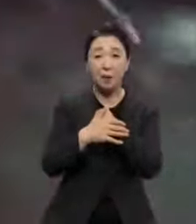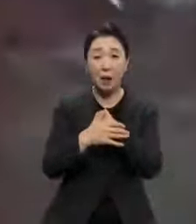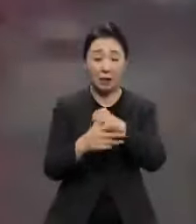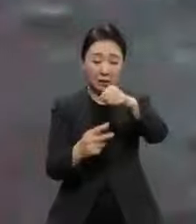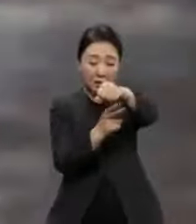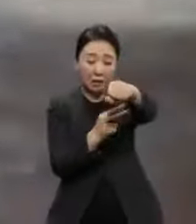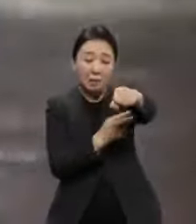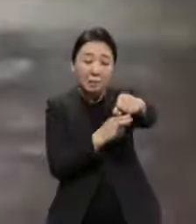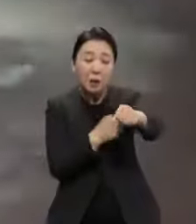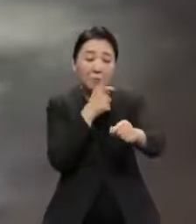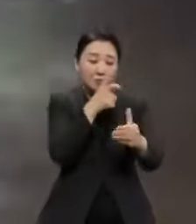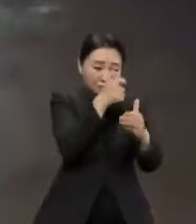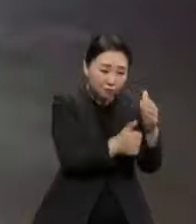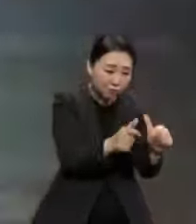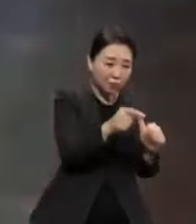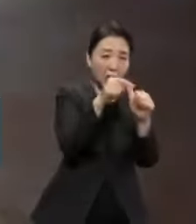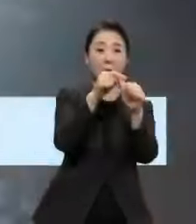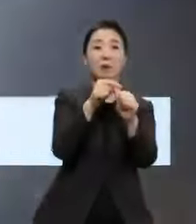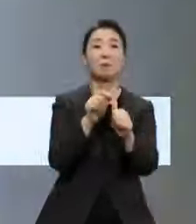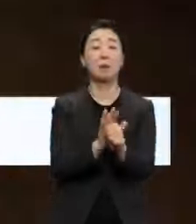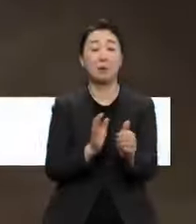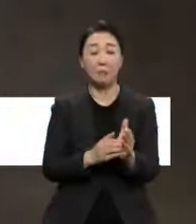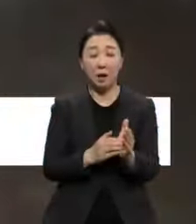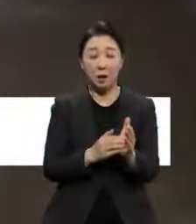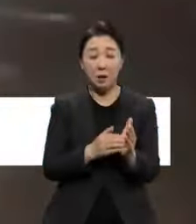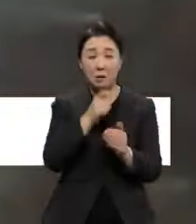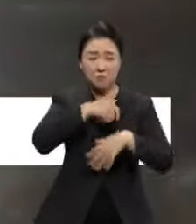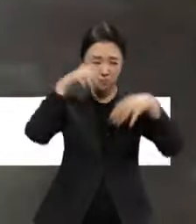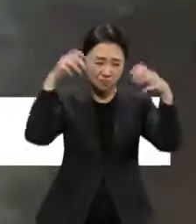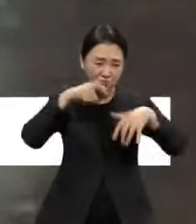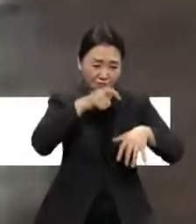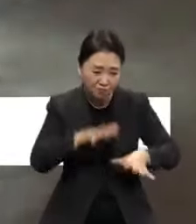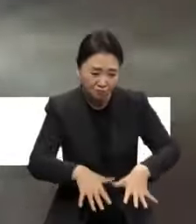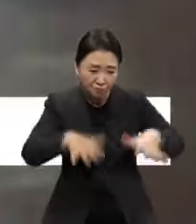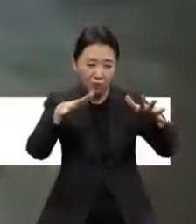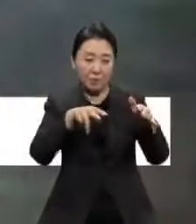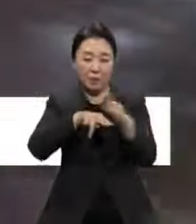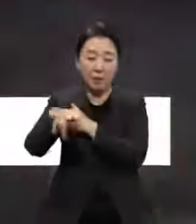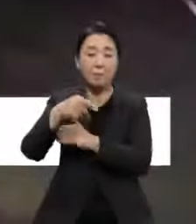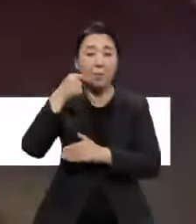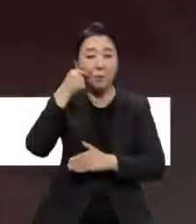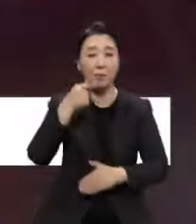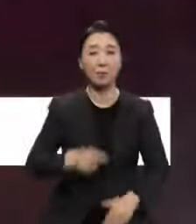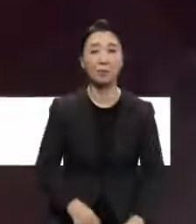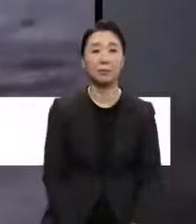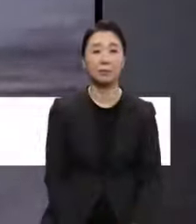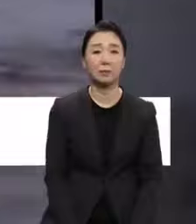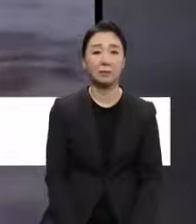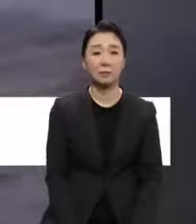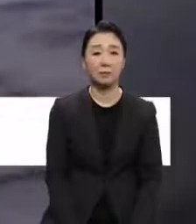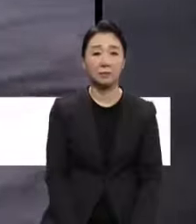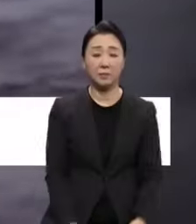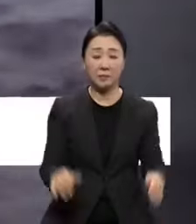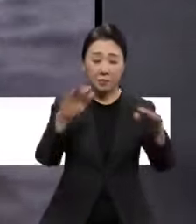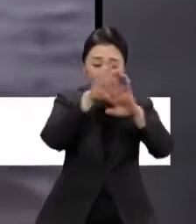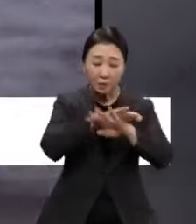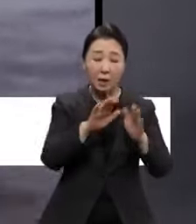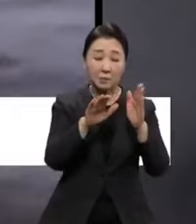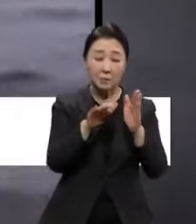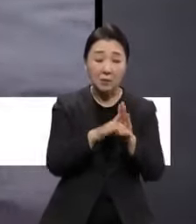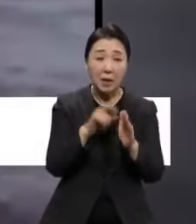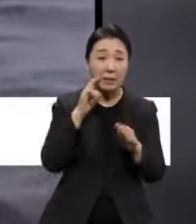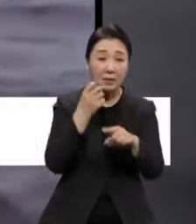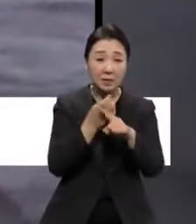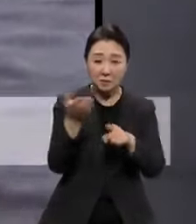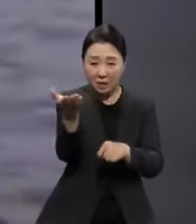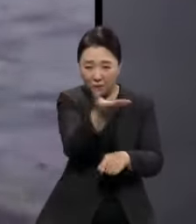남성이 구조됐습니다 폭으로 순식간에 하천 수위가 오르면서 미쳐 대피하지 못한 걸로 보입니다 밤새 금강 유역에는